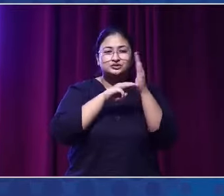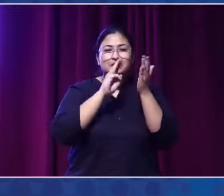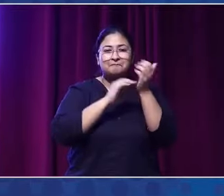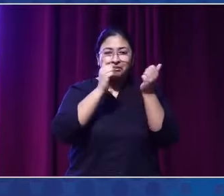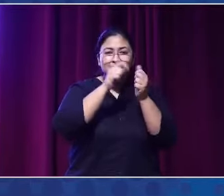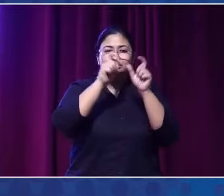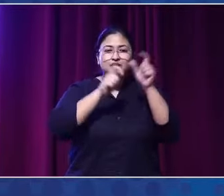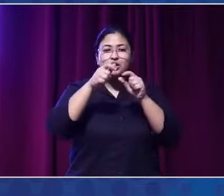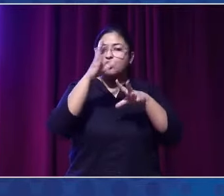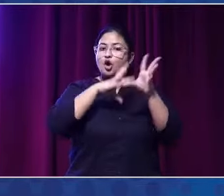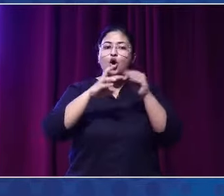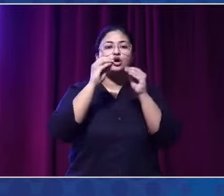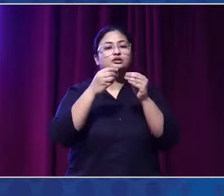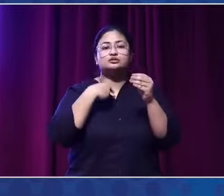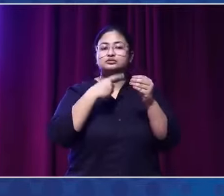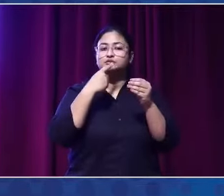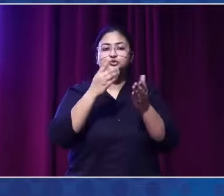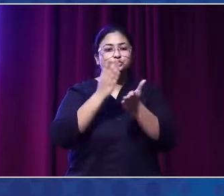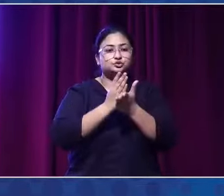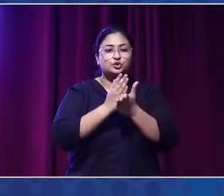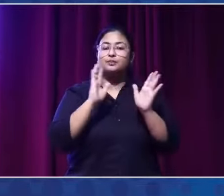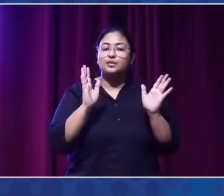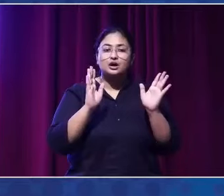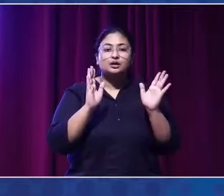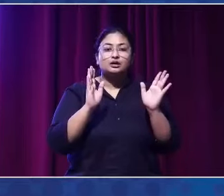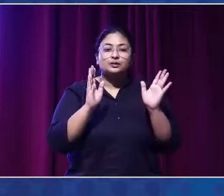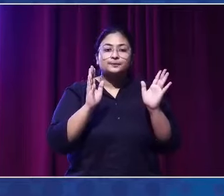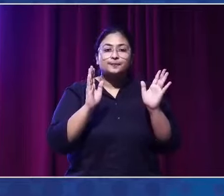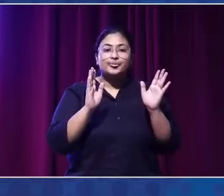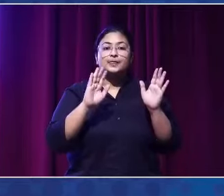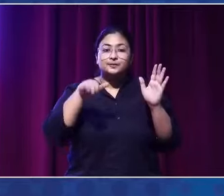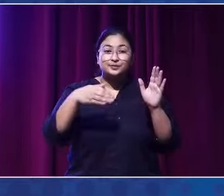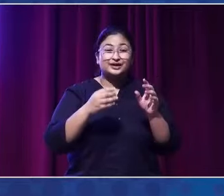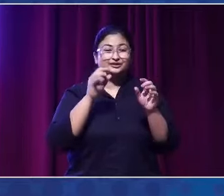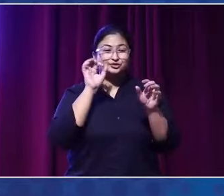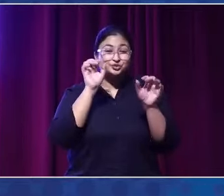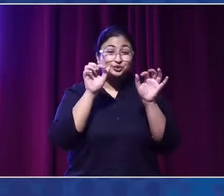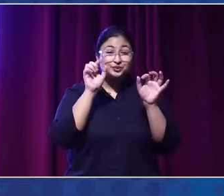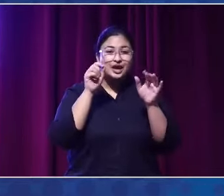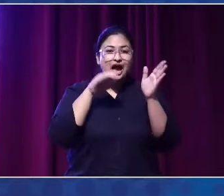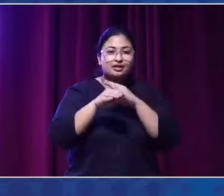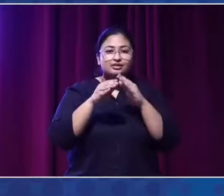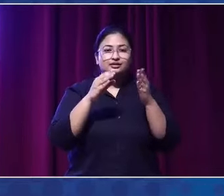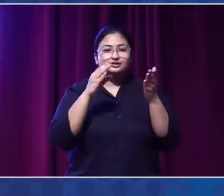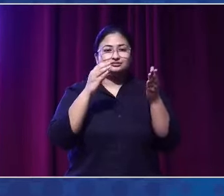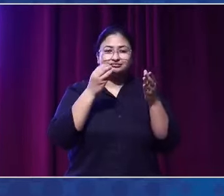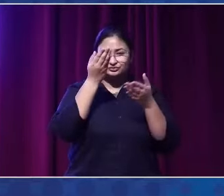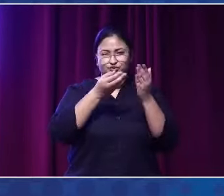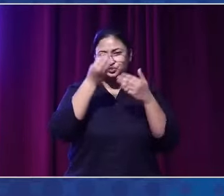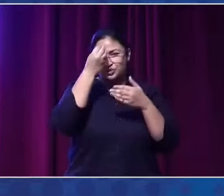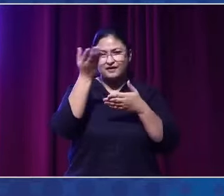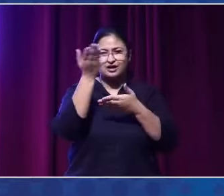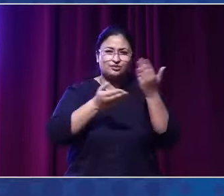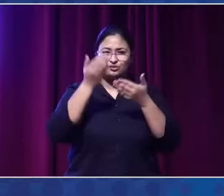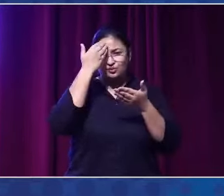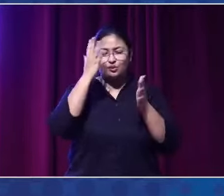was stopped. Take down of controversial tweets. You are all aware of what happened.